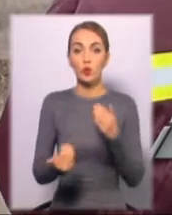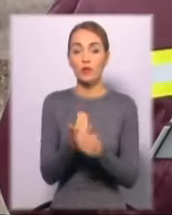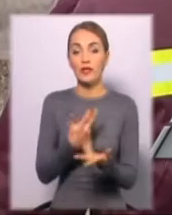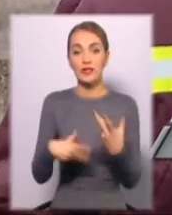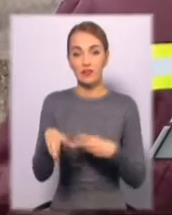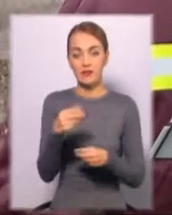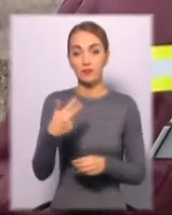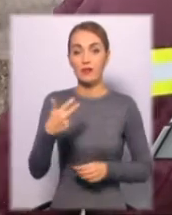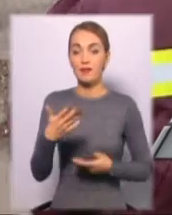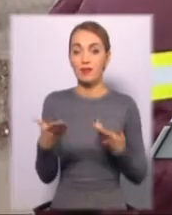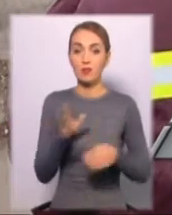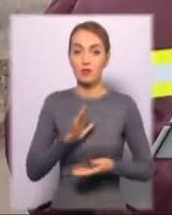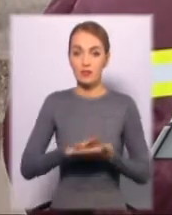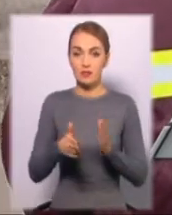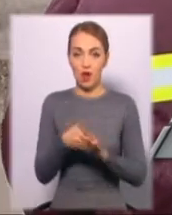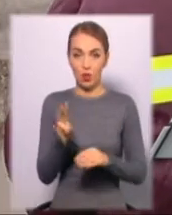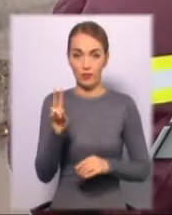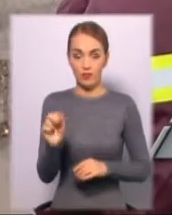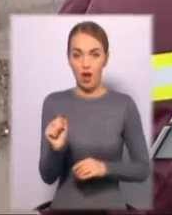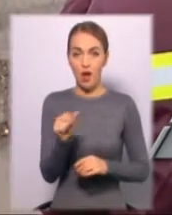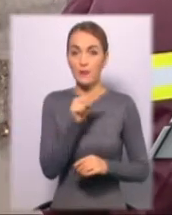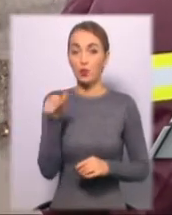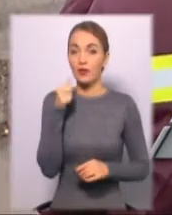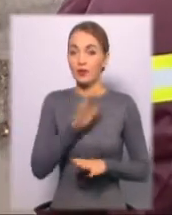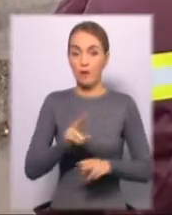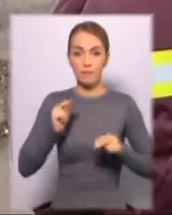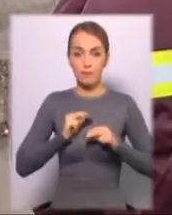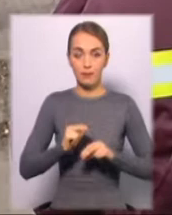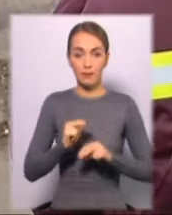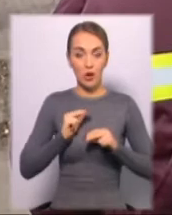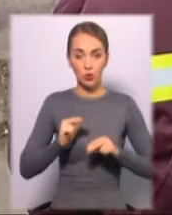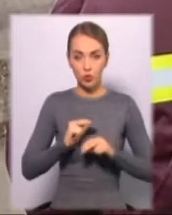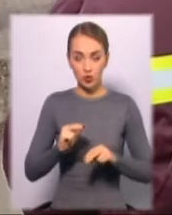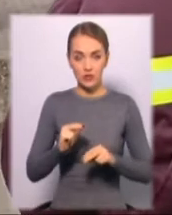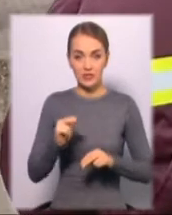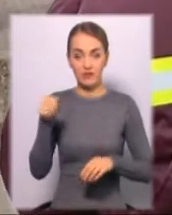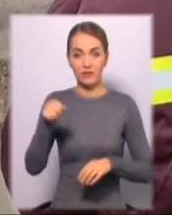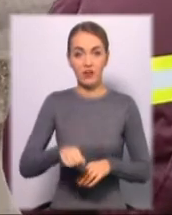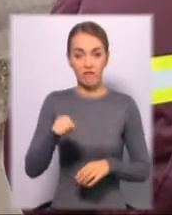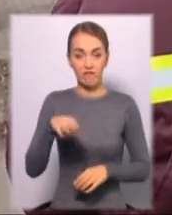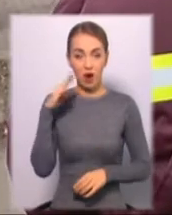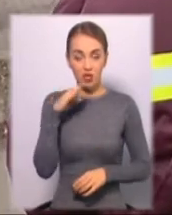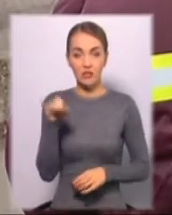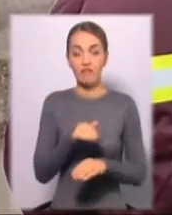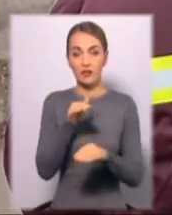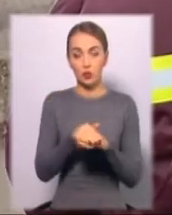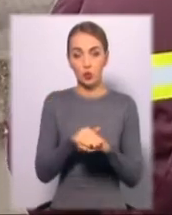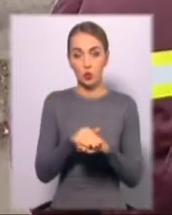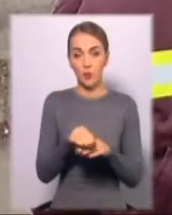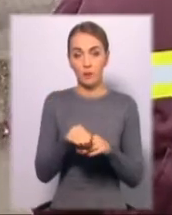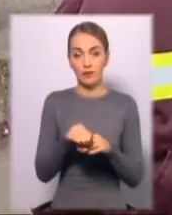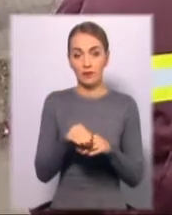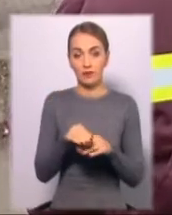от 30, які були станом на минулий рік не працюючі скважини, і фактично вивести на